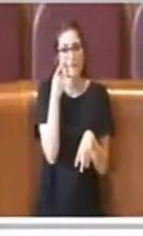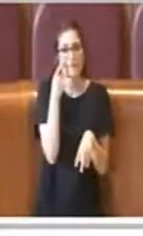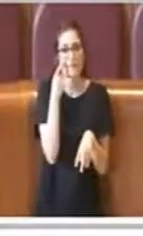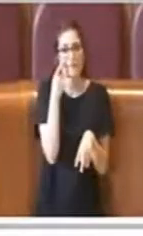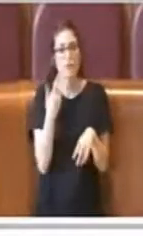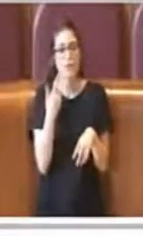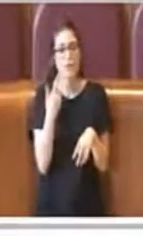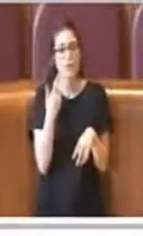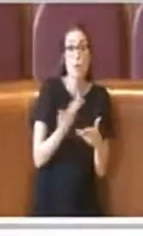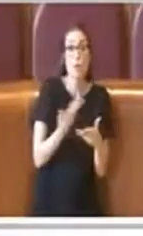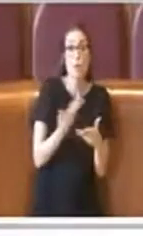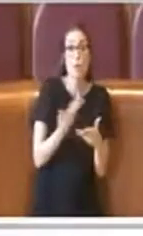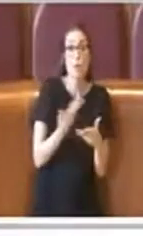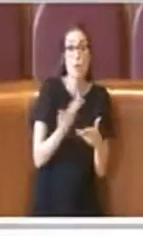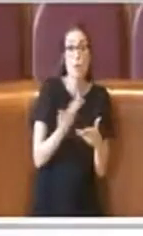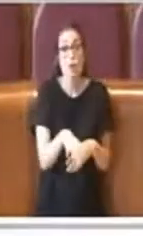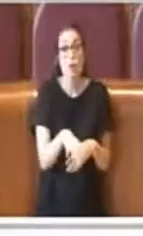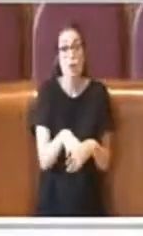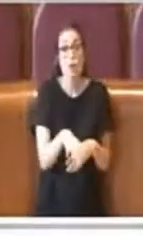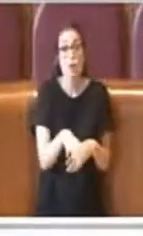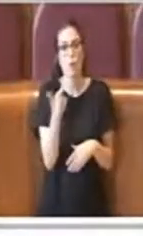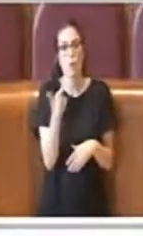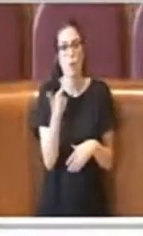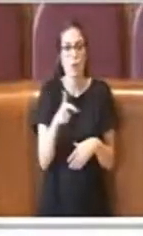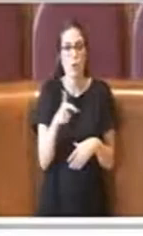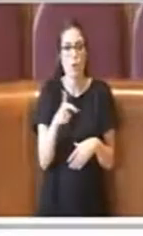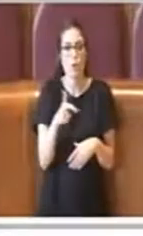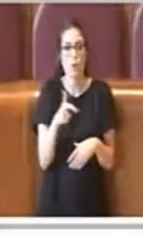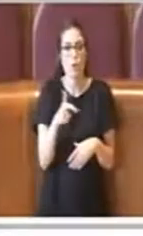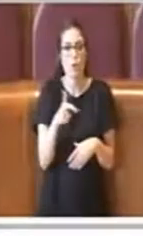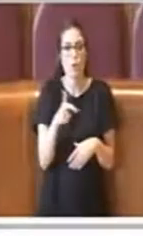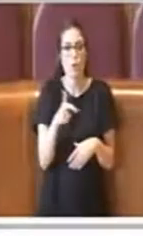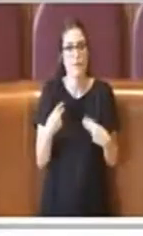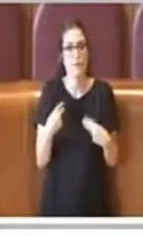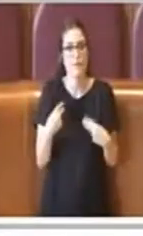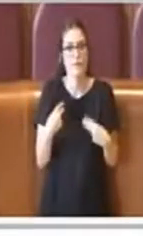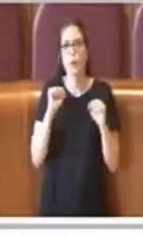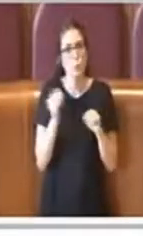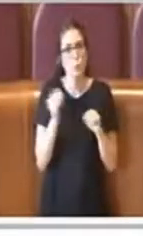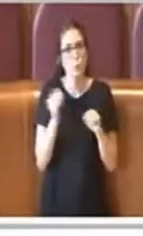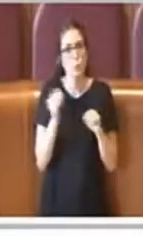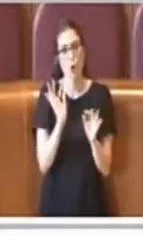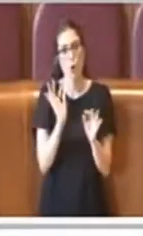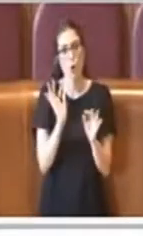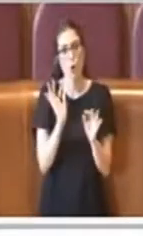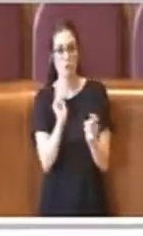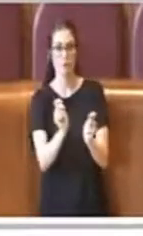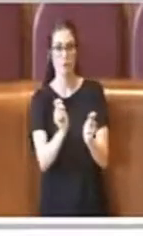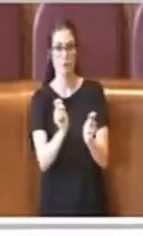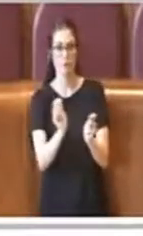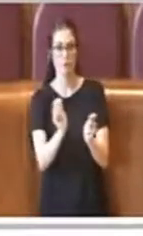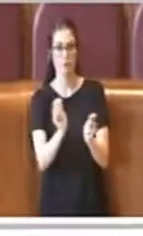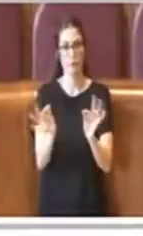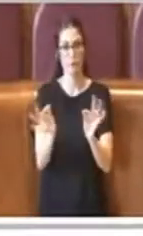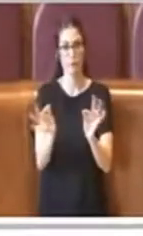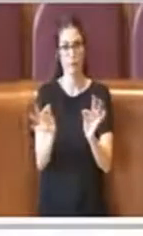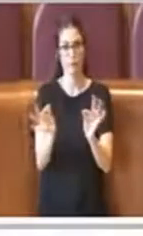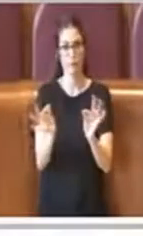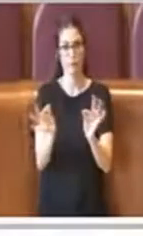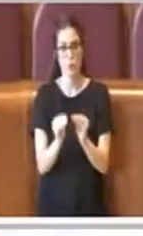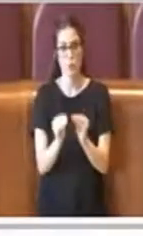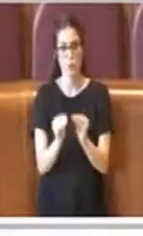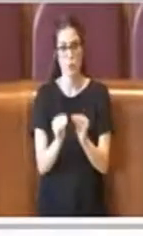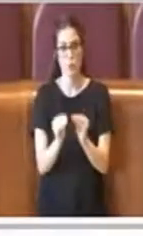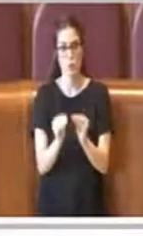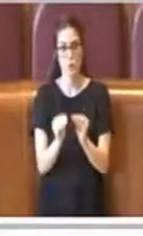di miglioramento, perché tutto nella vita è perfettibile. E quindi anche prevedere questo monitoraggio